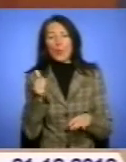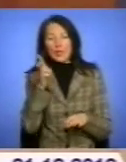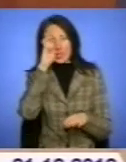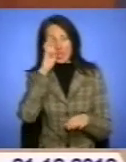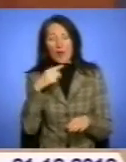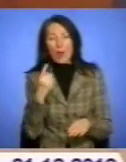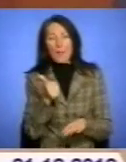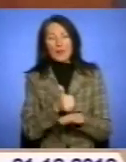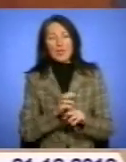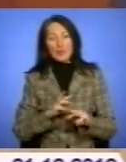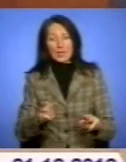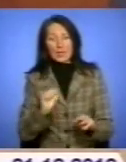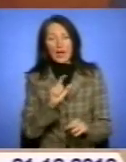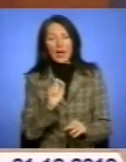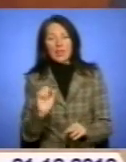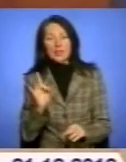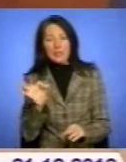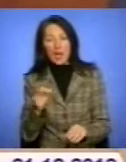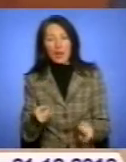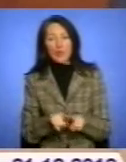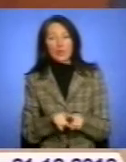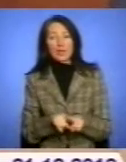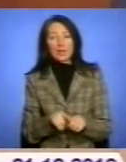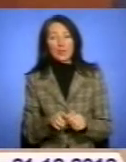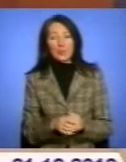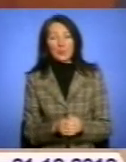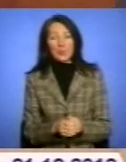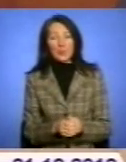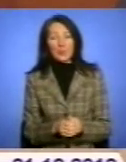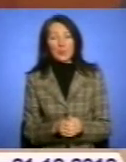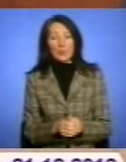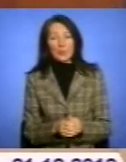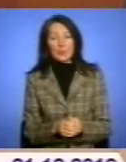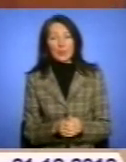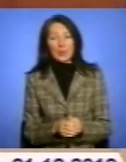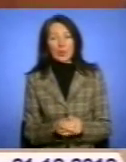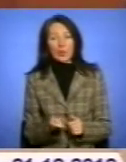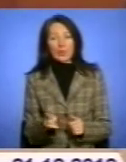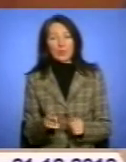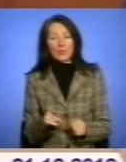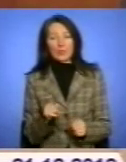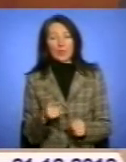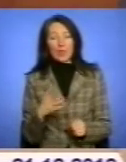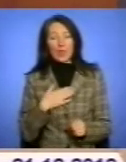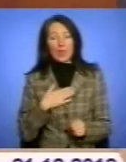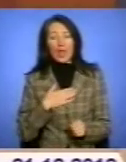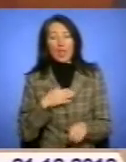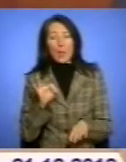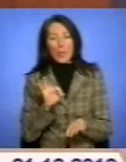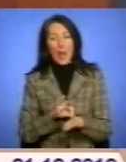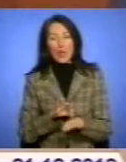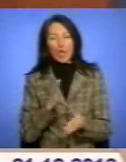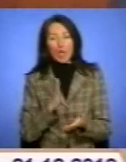почти в 10 раз меньше. Так? А сколько наш больной находится на